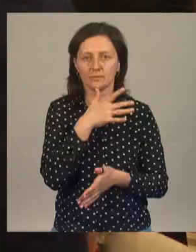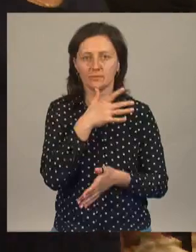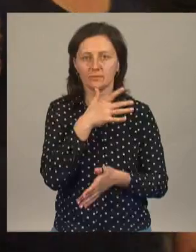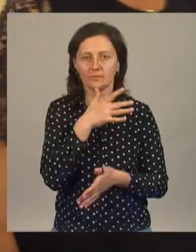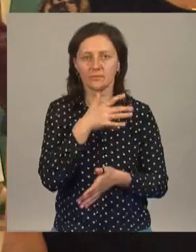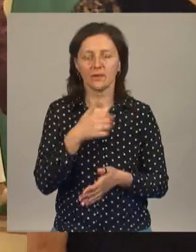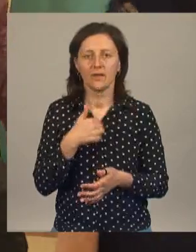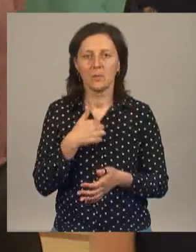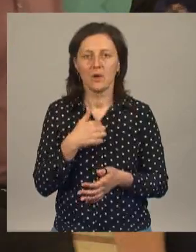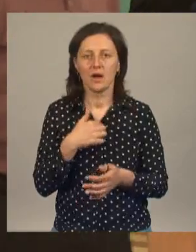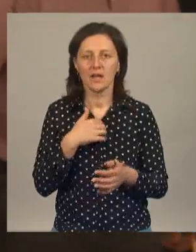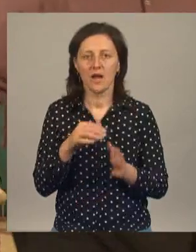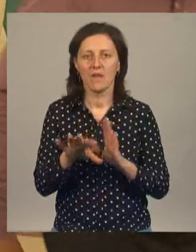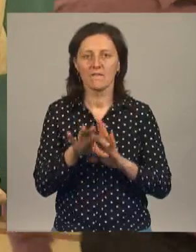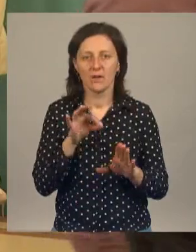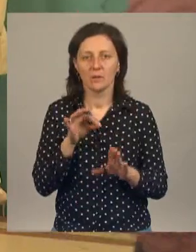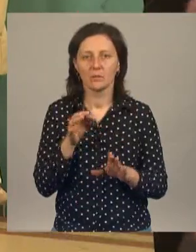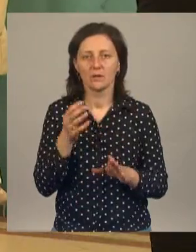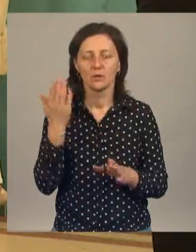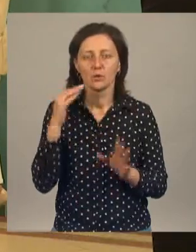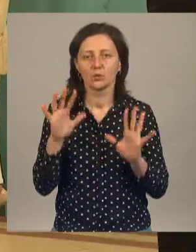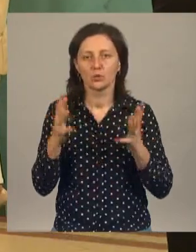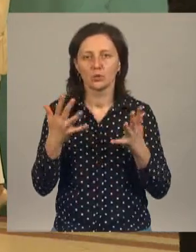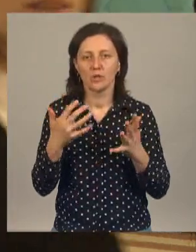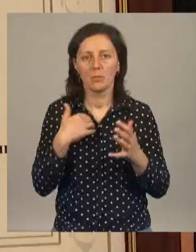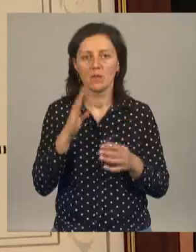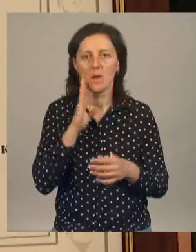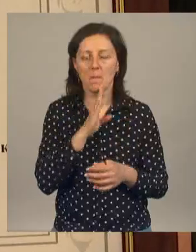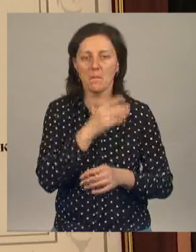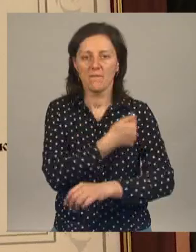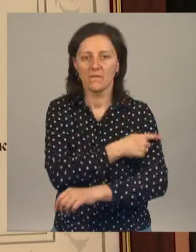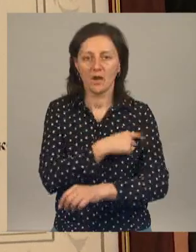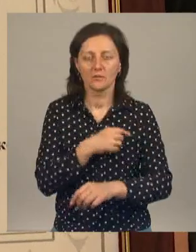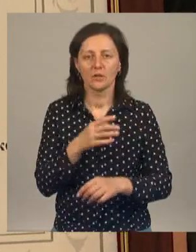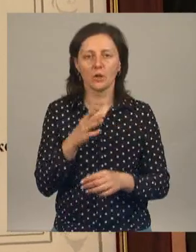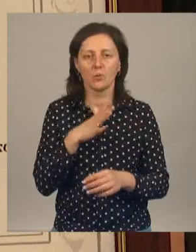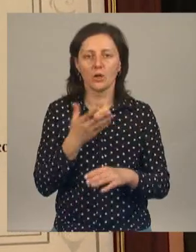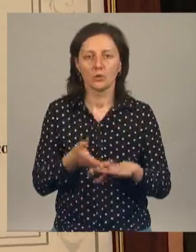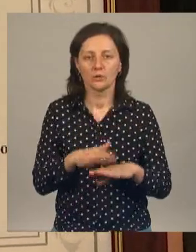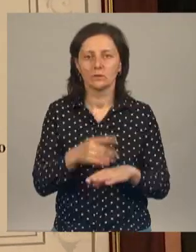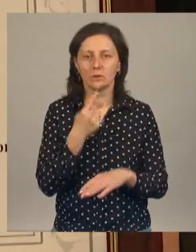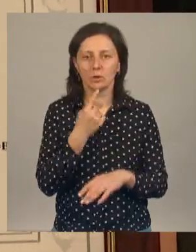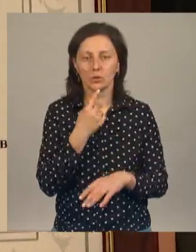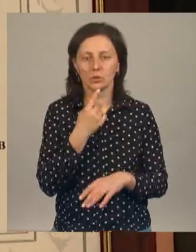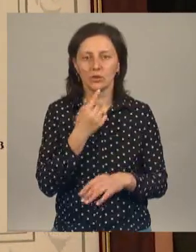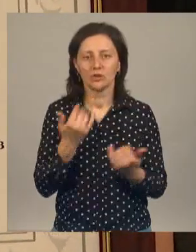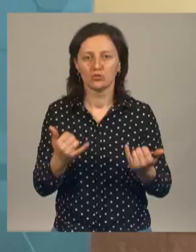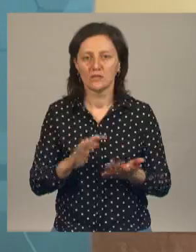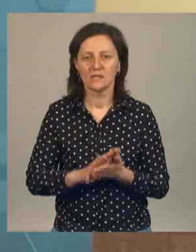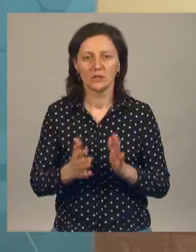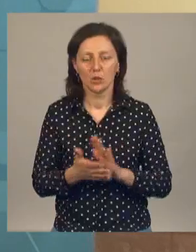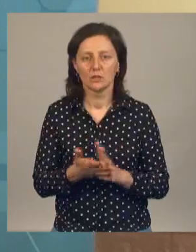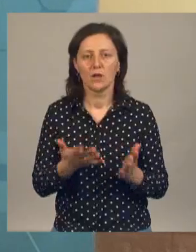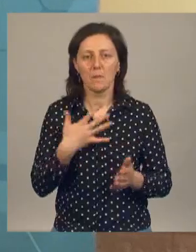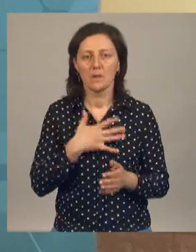Профессию медика выбрал однажды. Ну, случилось так, что у меня мать была медик. Трудно, тяжело в створе всех ситуаций, которые сейчас происходят.